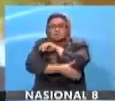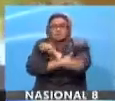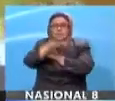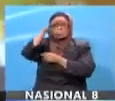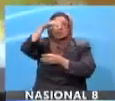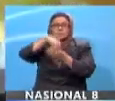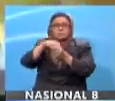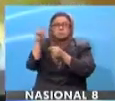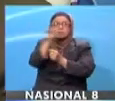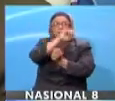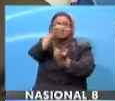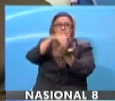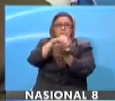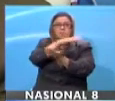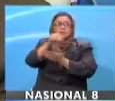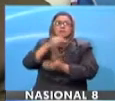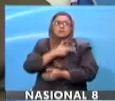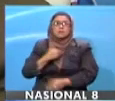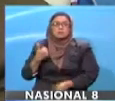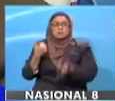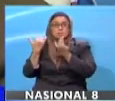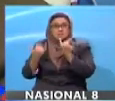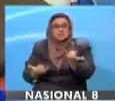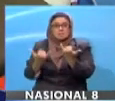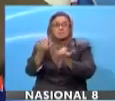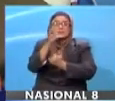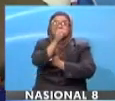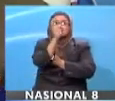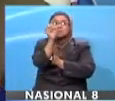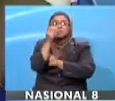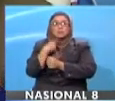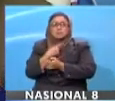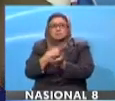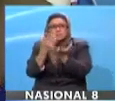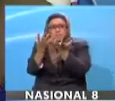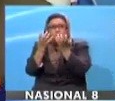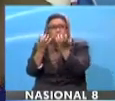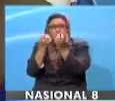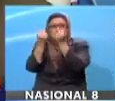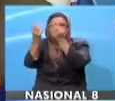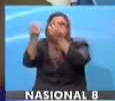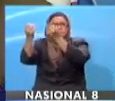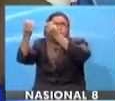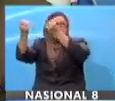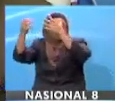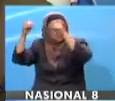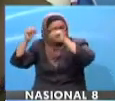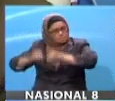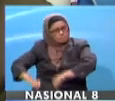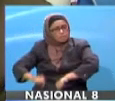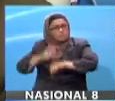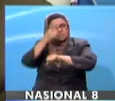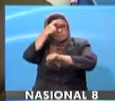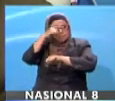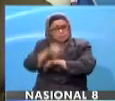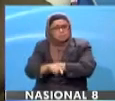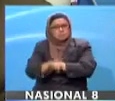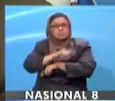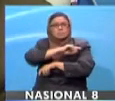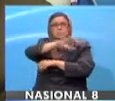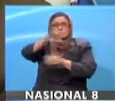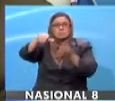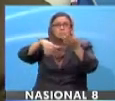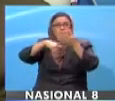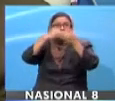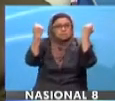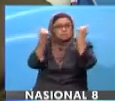Indonesia. Sekarang ini dah 60. Kita nak sebanyak mungkin supaya jenama-jenama daripada Malaysia